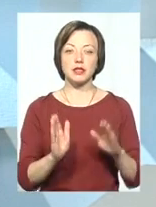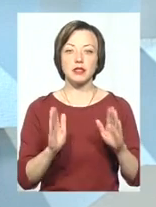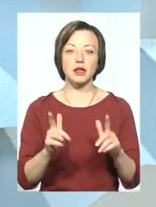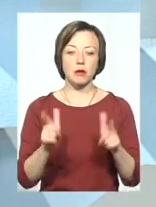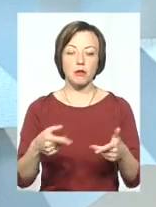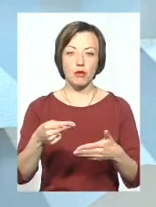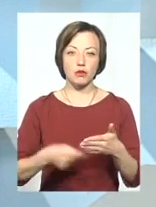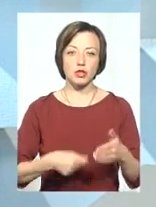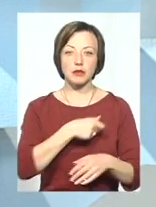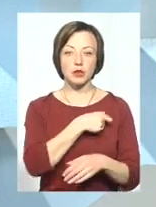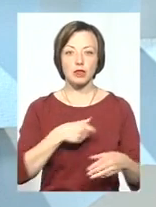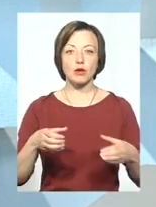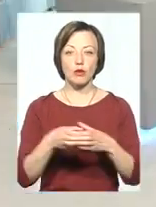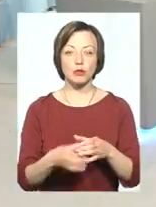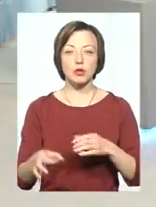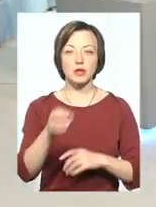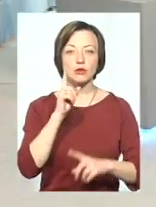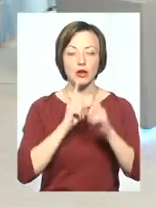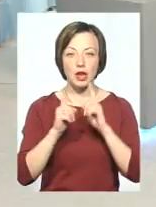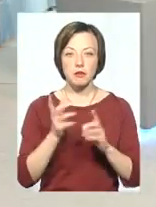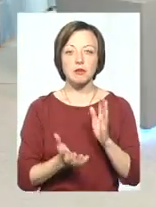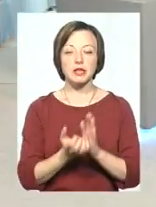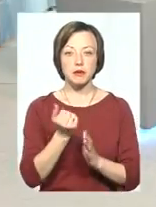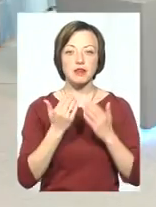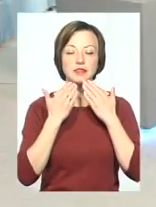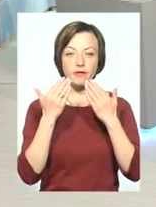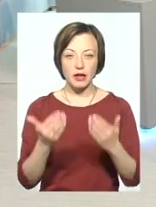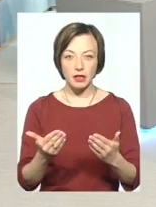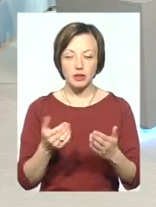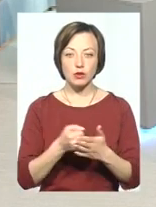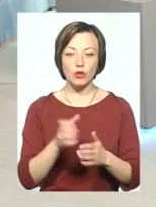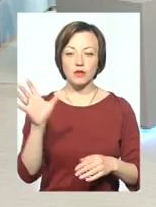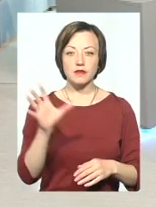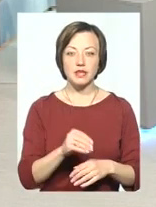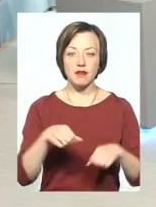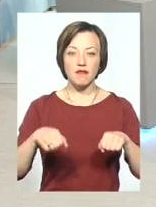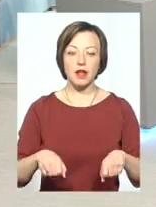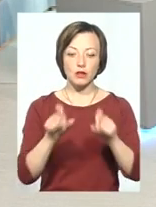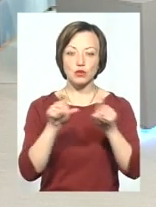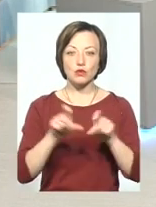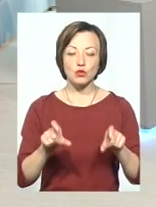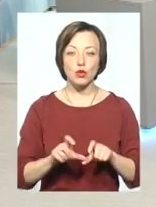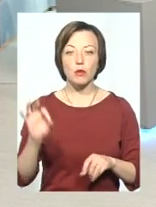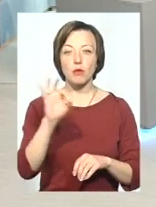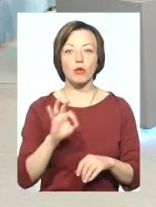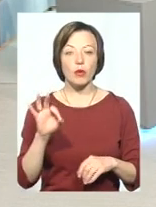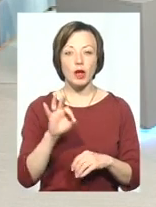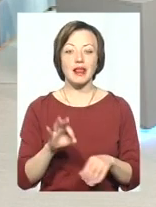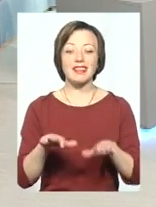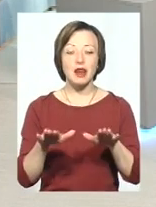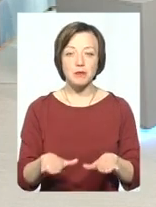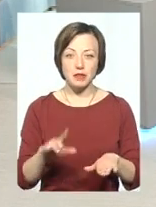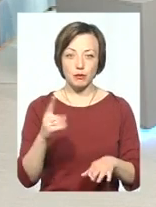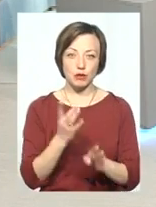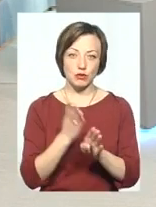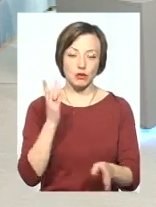погодження. Депутатський корпус обласної ради підтримав звернення до усіх владних структур з приводу того, що все-таки на місці